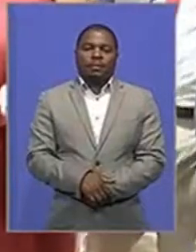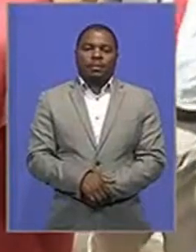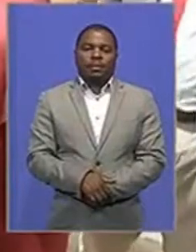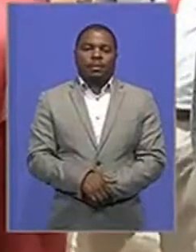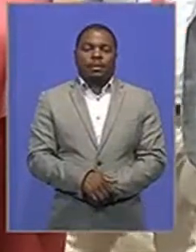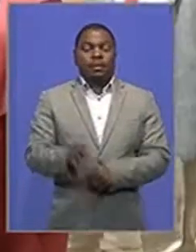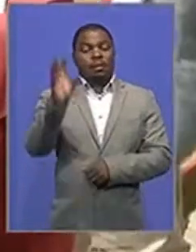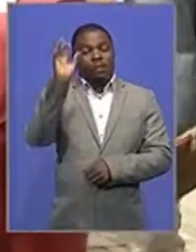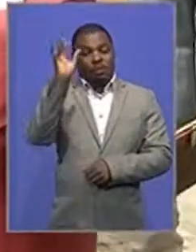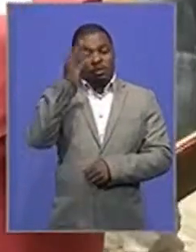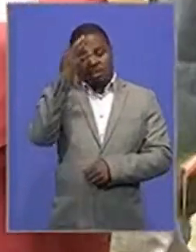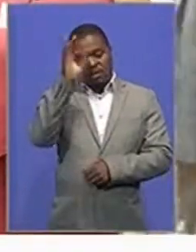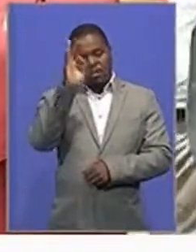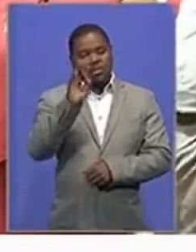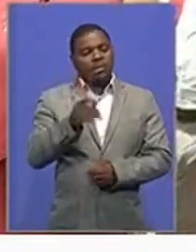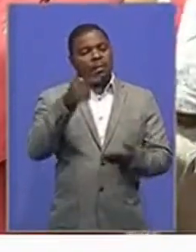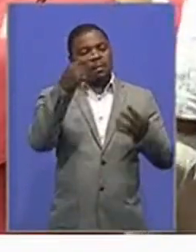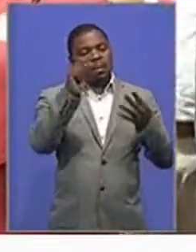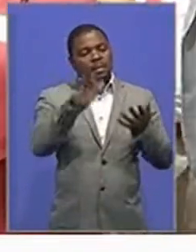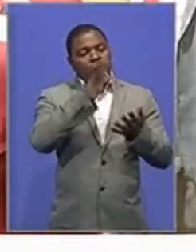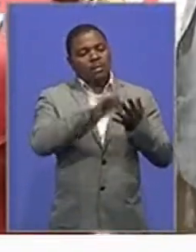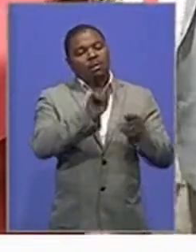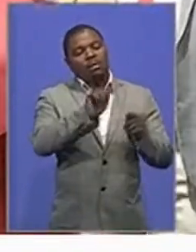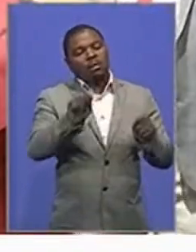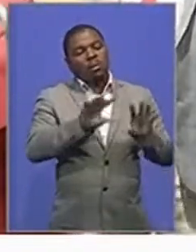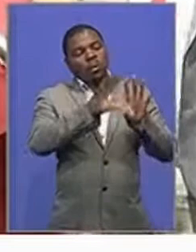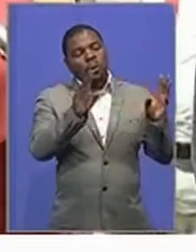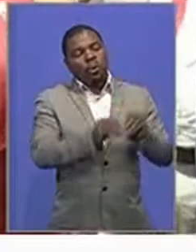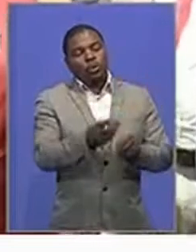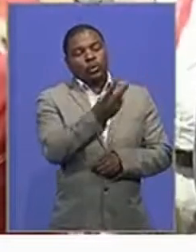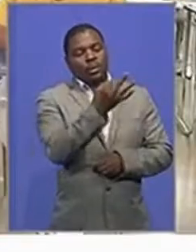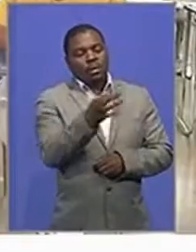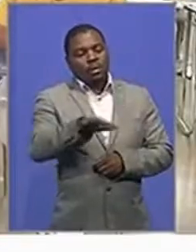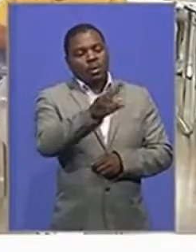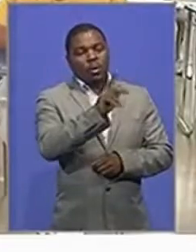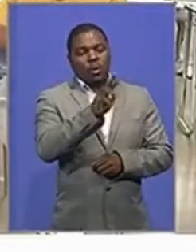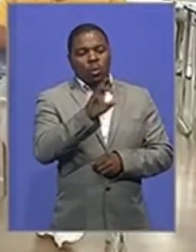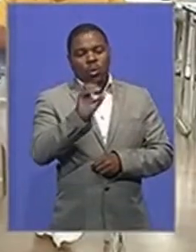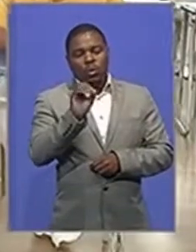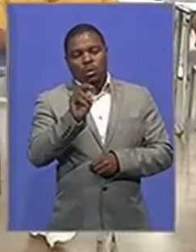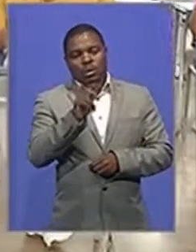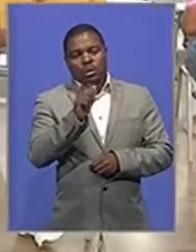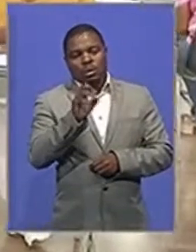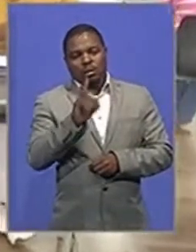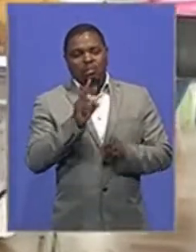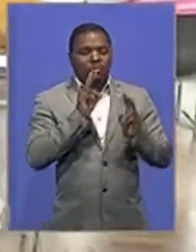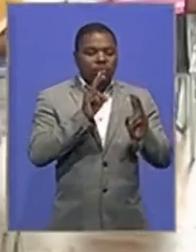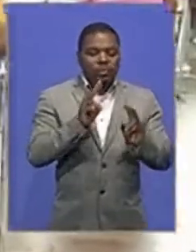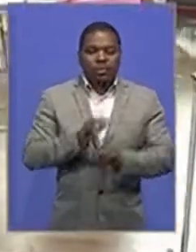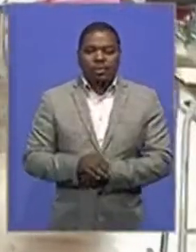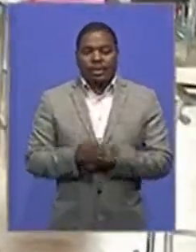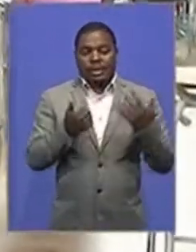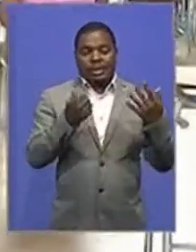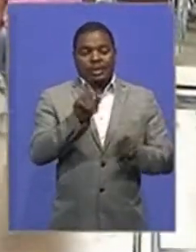Musa Professor Free State o etetse ditse tsa o tshwaya tse 20 a metso meraro Kroonstad. Ba tshwai ba 60 ba se ba